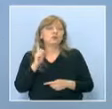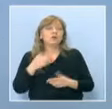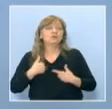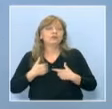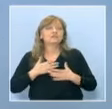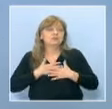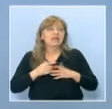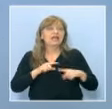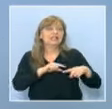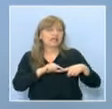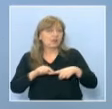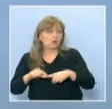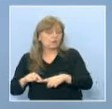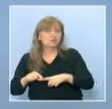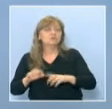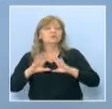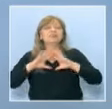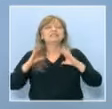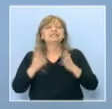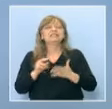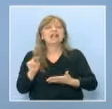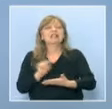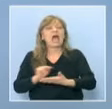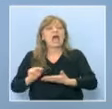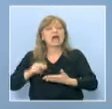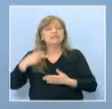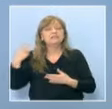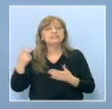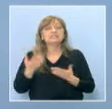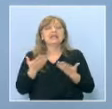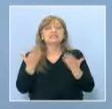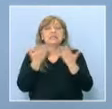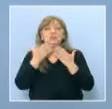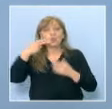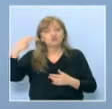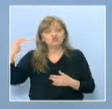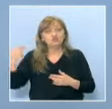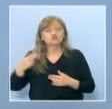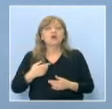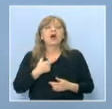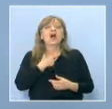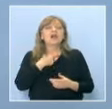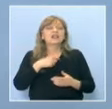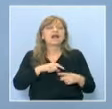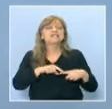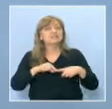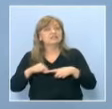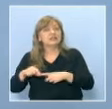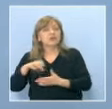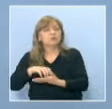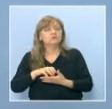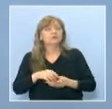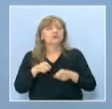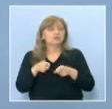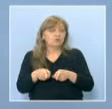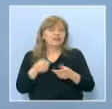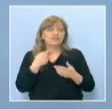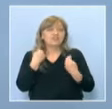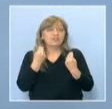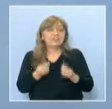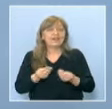на ръководството и заобщо цялата администрация на училището, на учителите по-отделно, класните ръководителите, за това, че дават възможност да